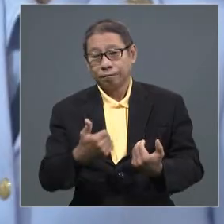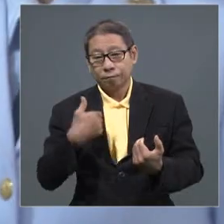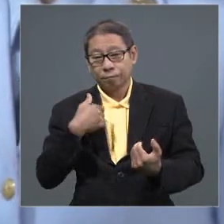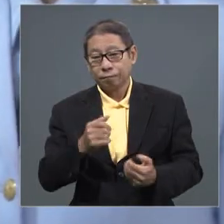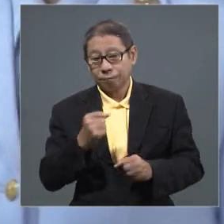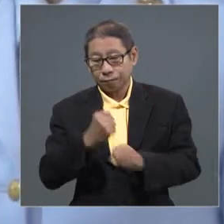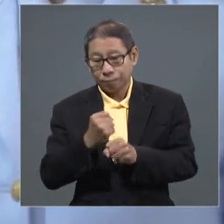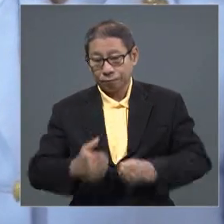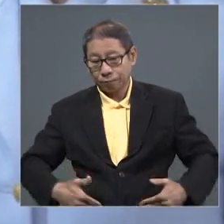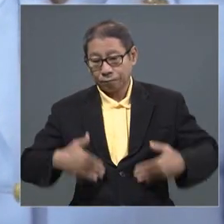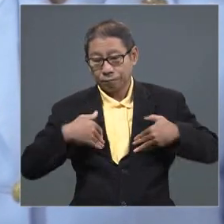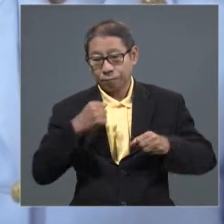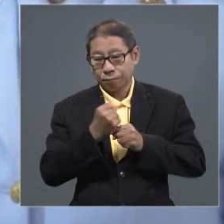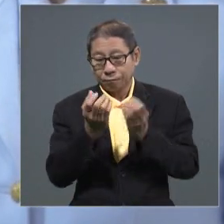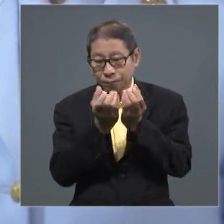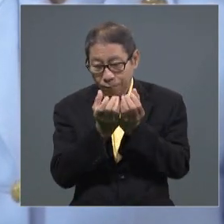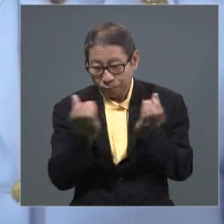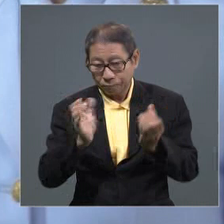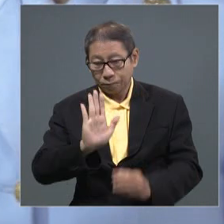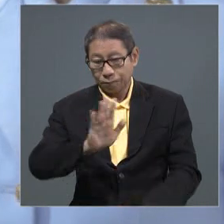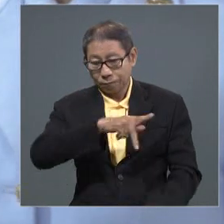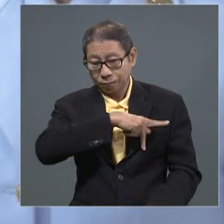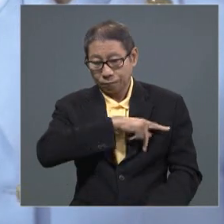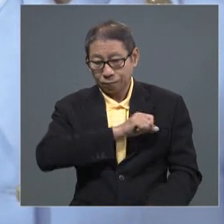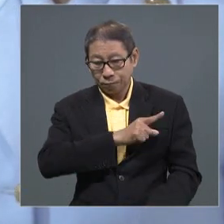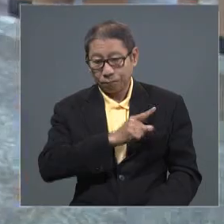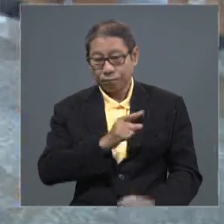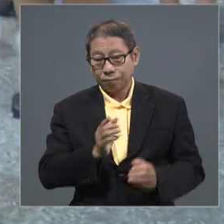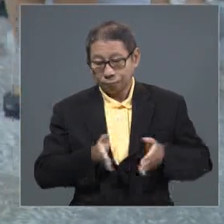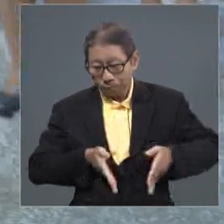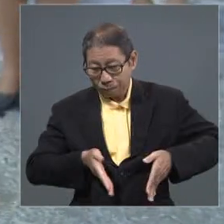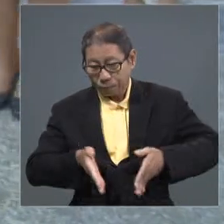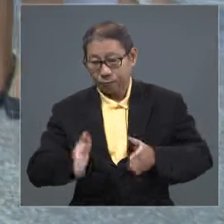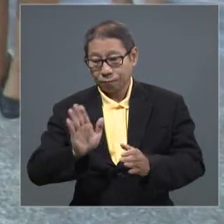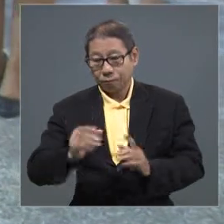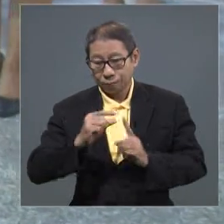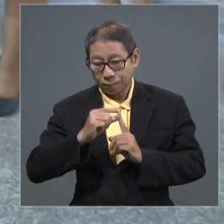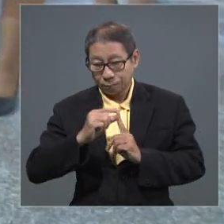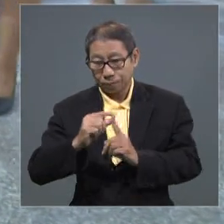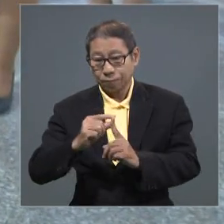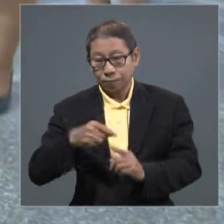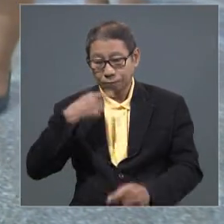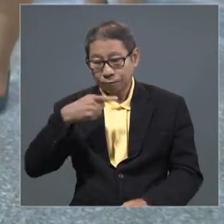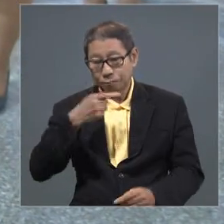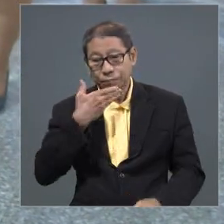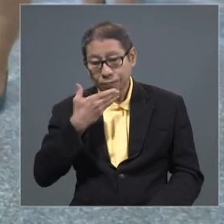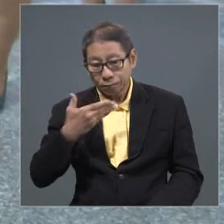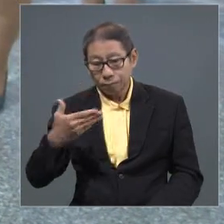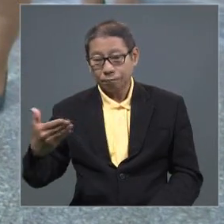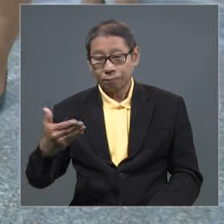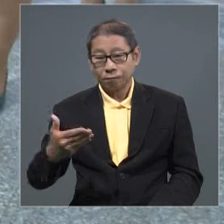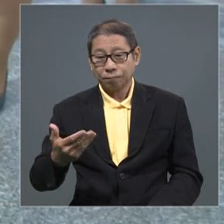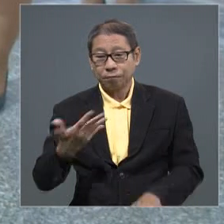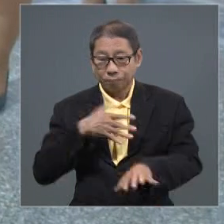ำเนินชีวิตโดยยึดมั่นในหลักธรรมคำสอนแห่งศาสนาตามแนวทางพระบรมราโชวาทตลอดไปจากนั้นทุกคน